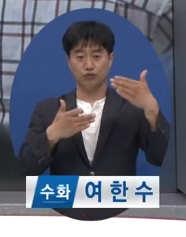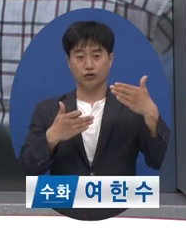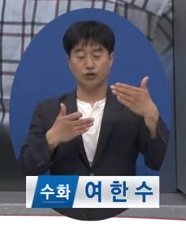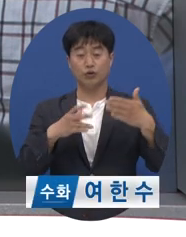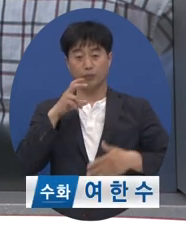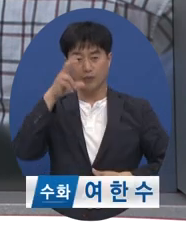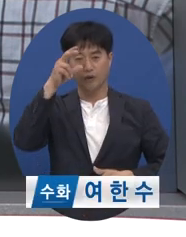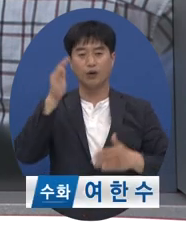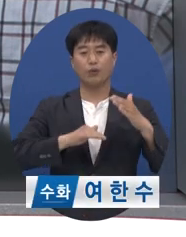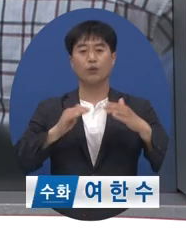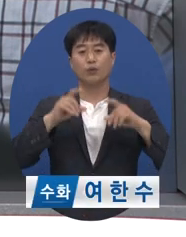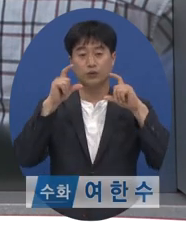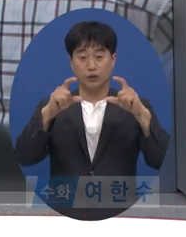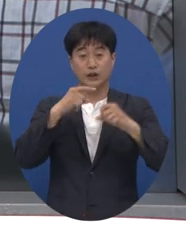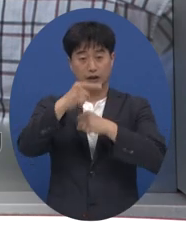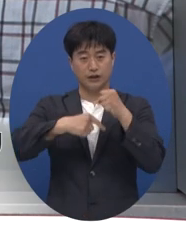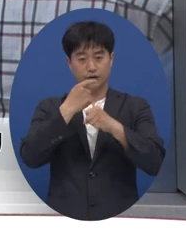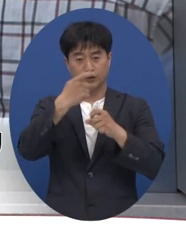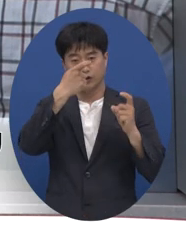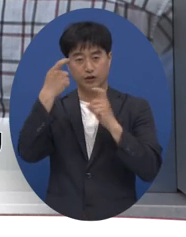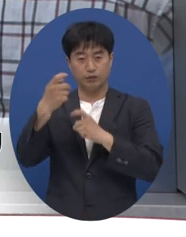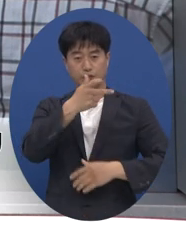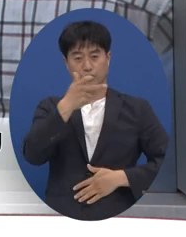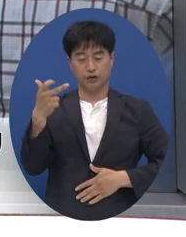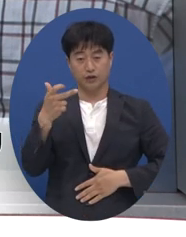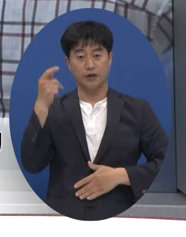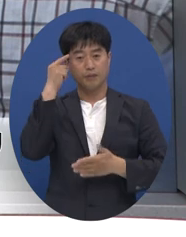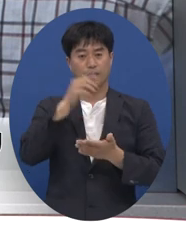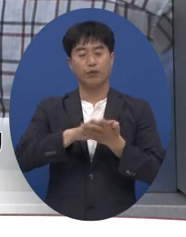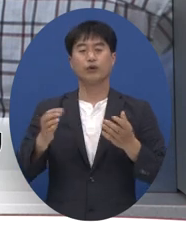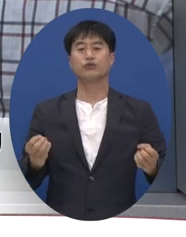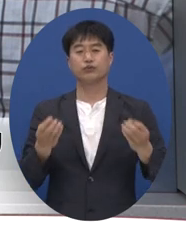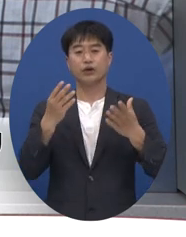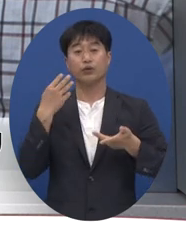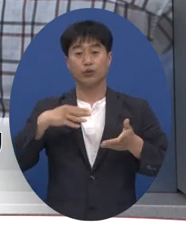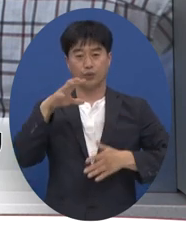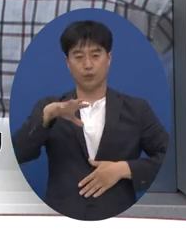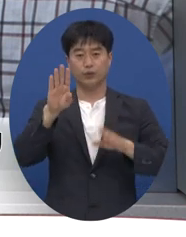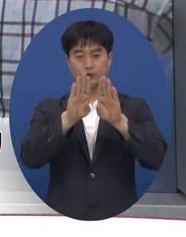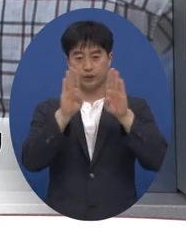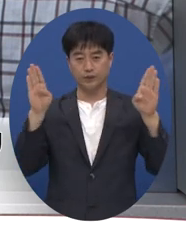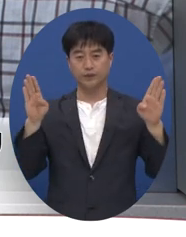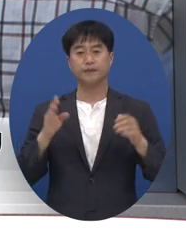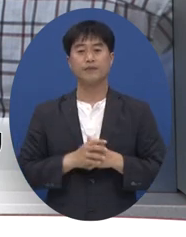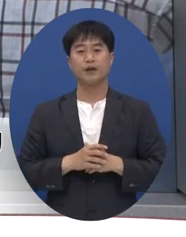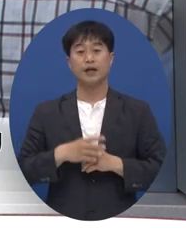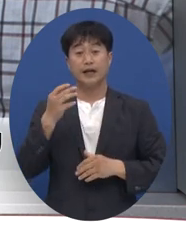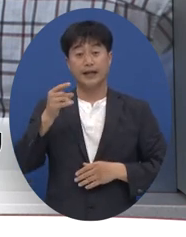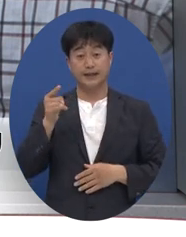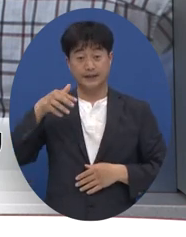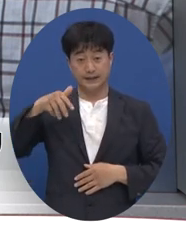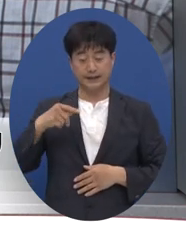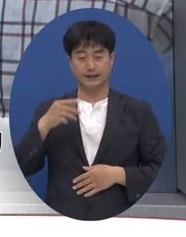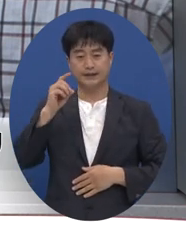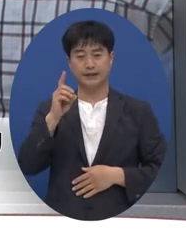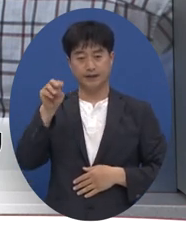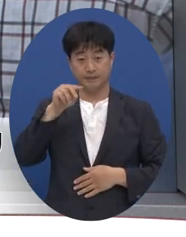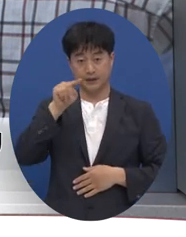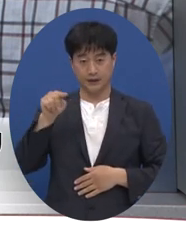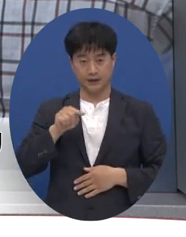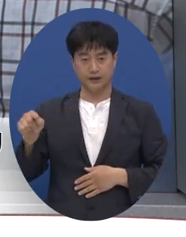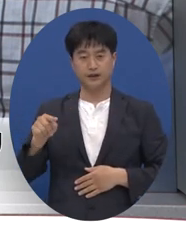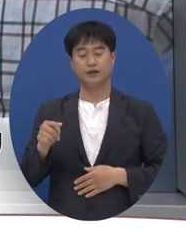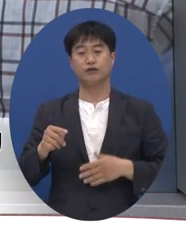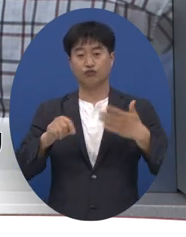9.19 평양 공동선언 1주년을 기념한 대규모 평화 행사가 경기도에서 열립니다. 레츠 DMZ란 이름으로 매달 성대한